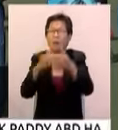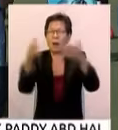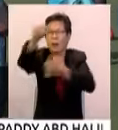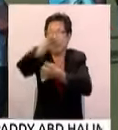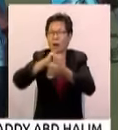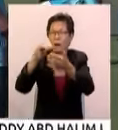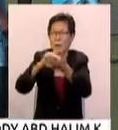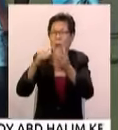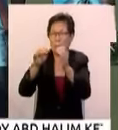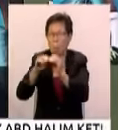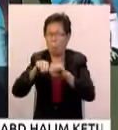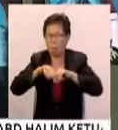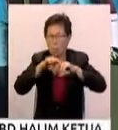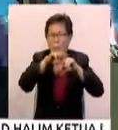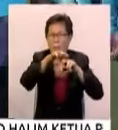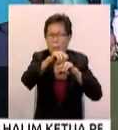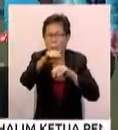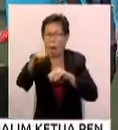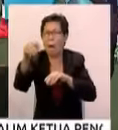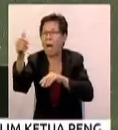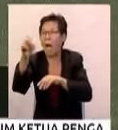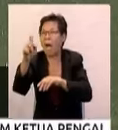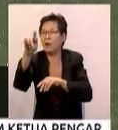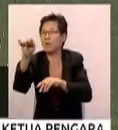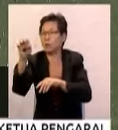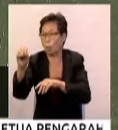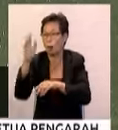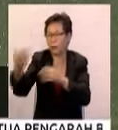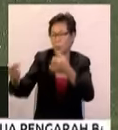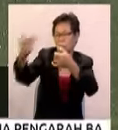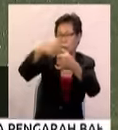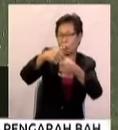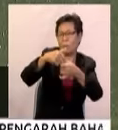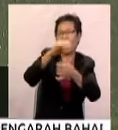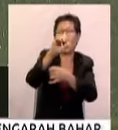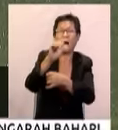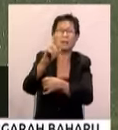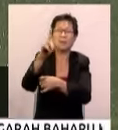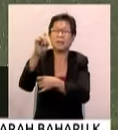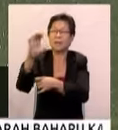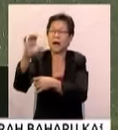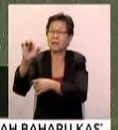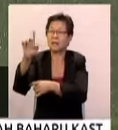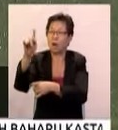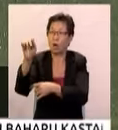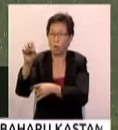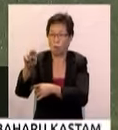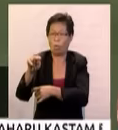kembali bertiup, mengatakan Antoine Griezmann akan menyertai The Catalan adalah benar.